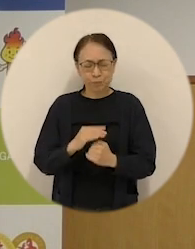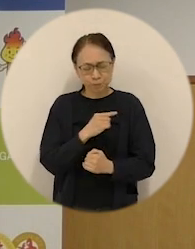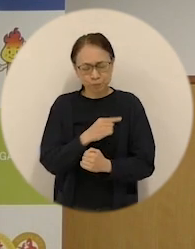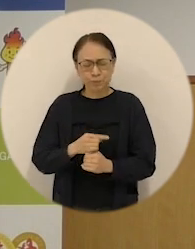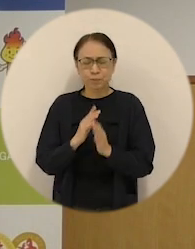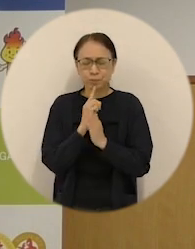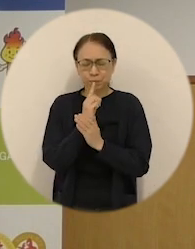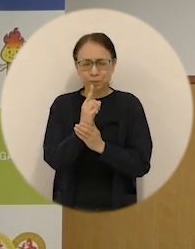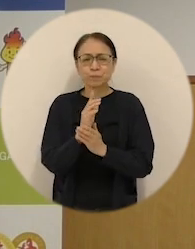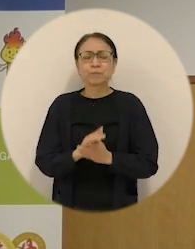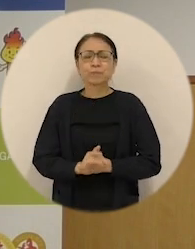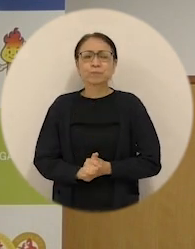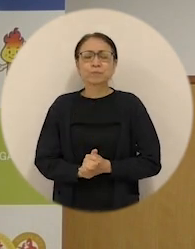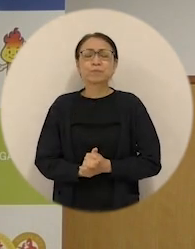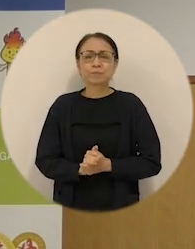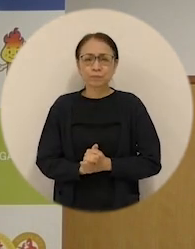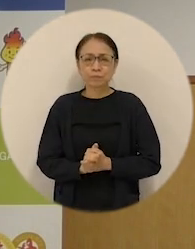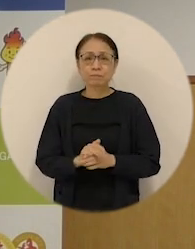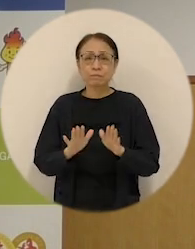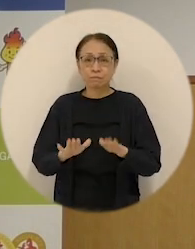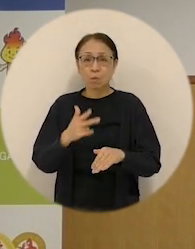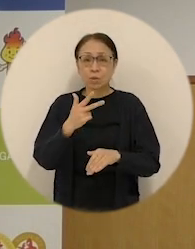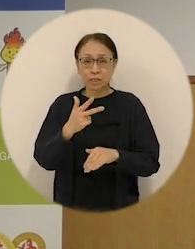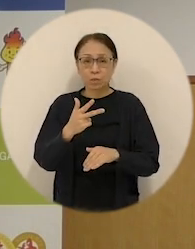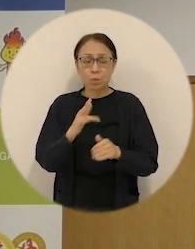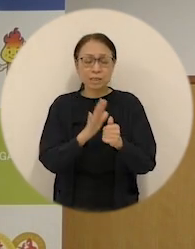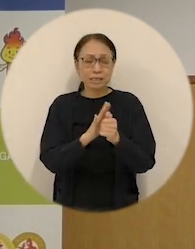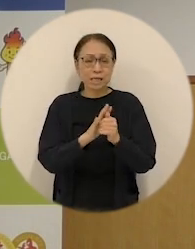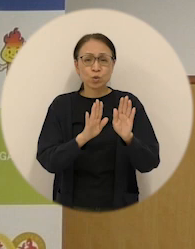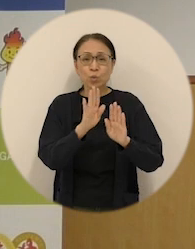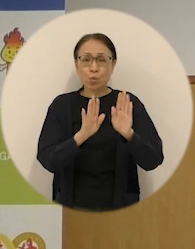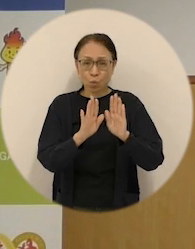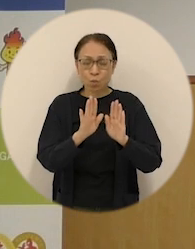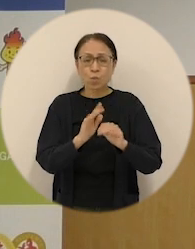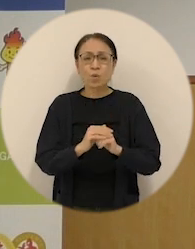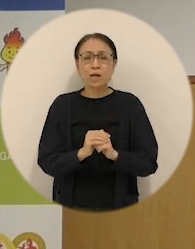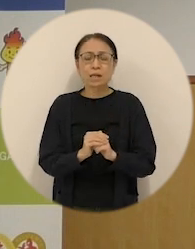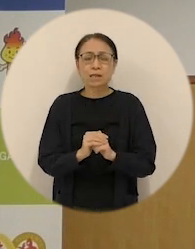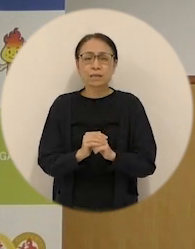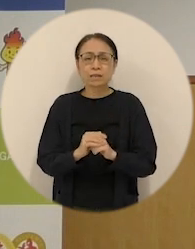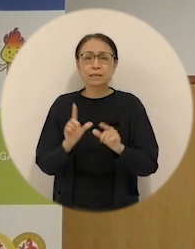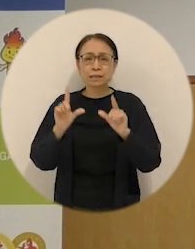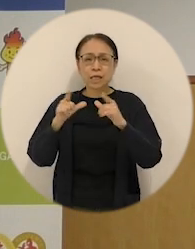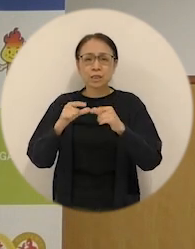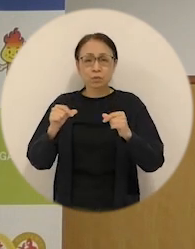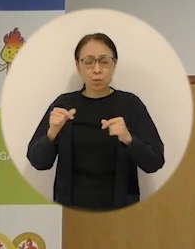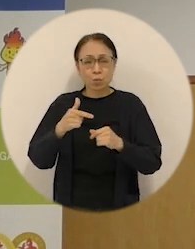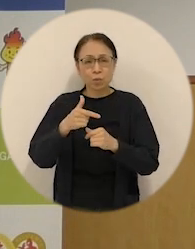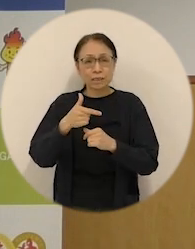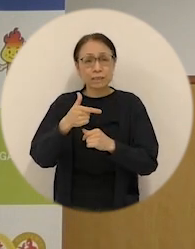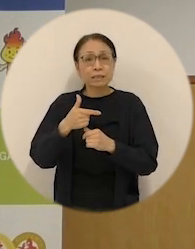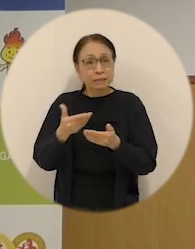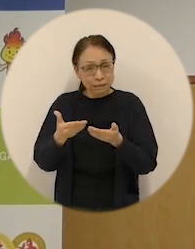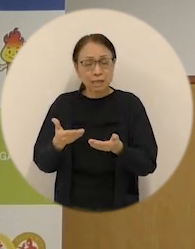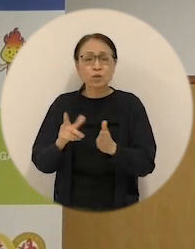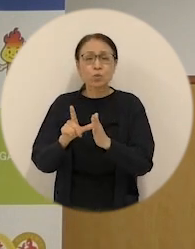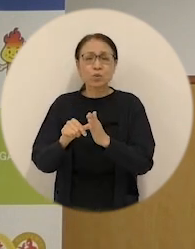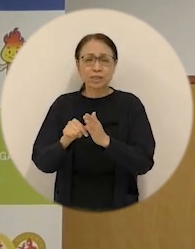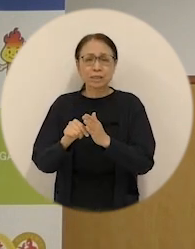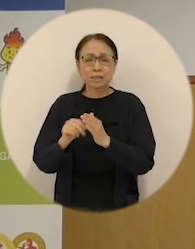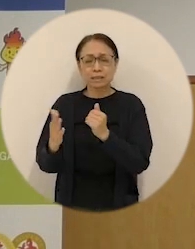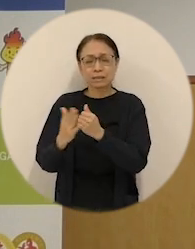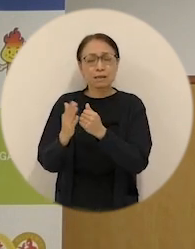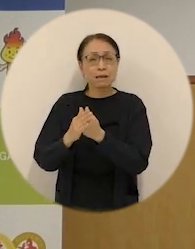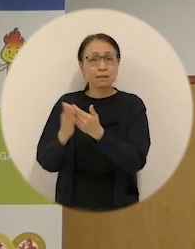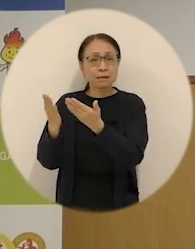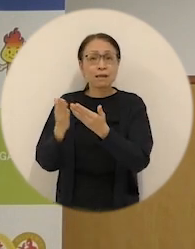。本市の支援状況につきましては、東日本大震災の際に支援をいただ